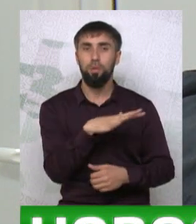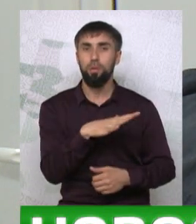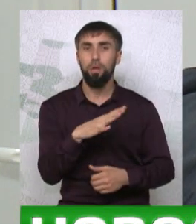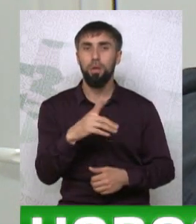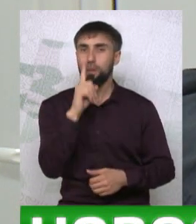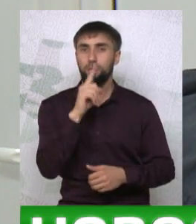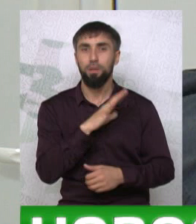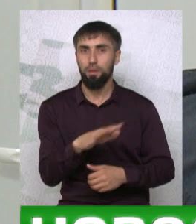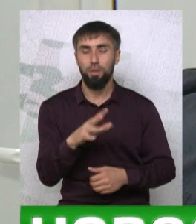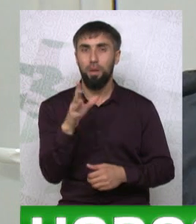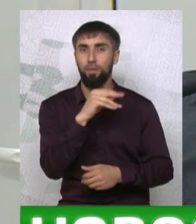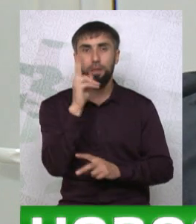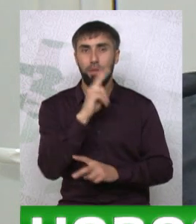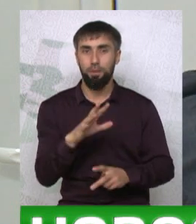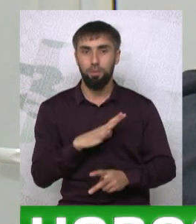разведаны.